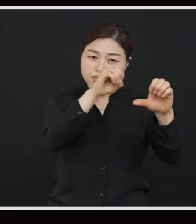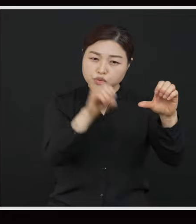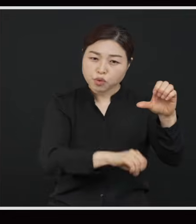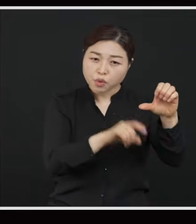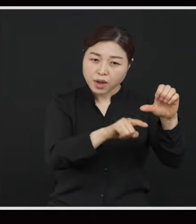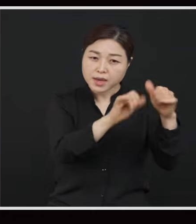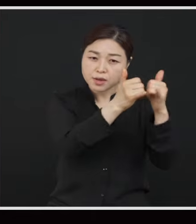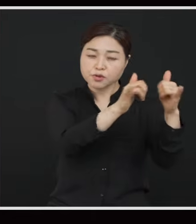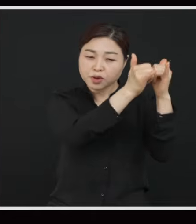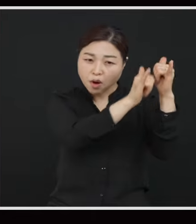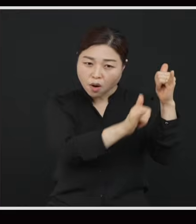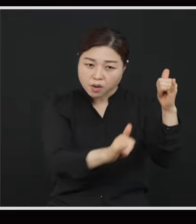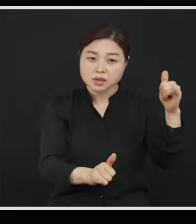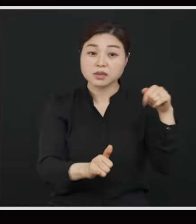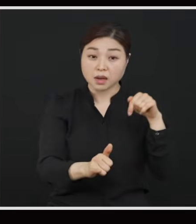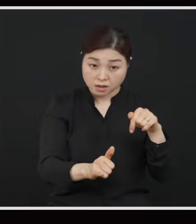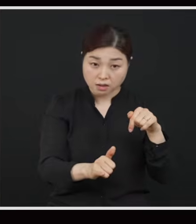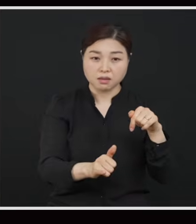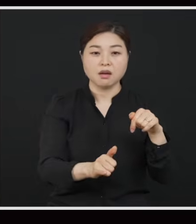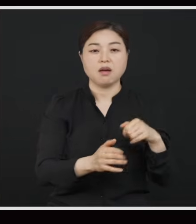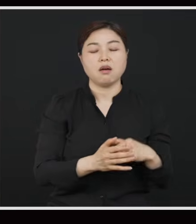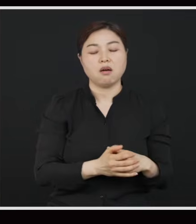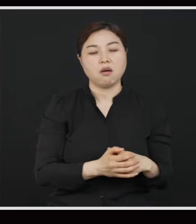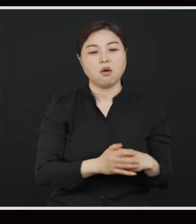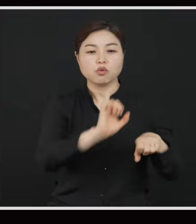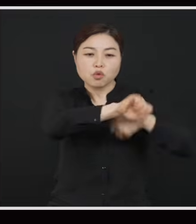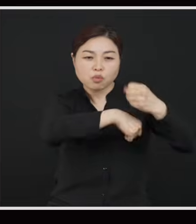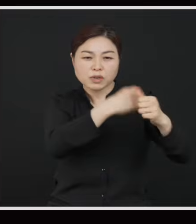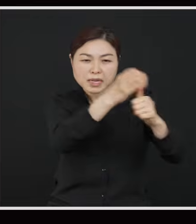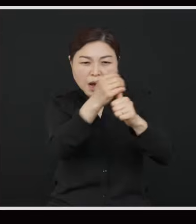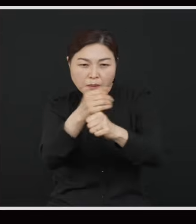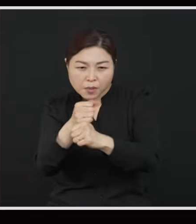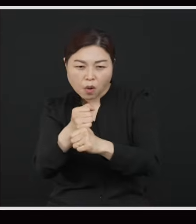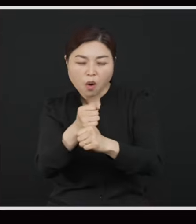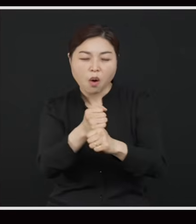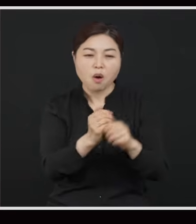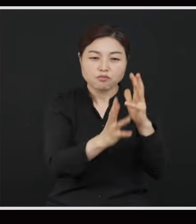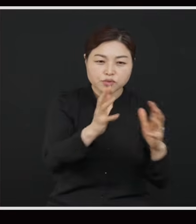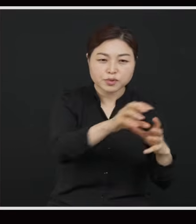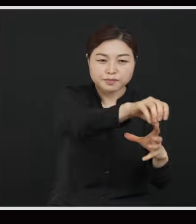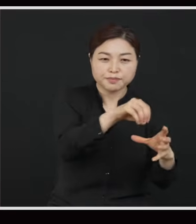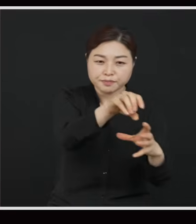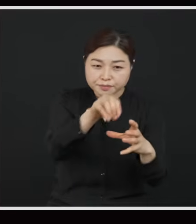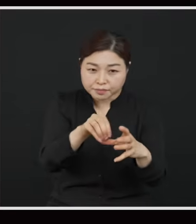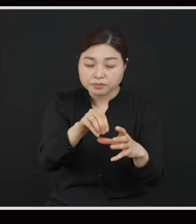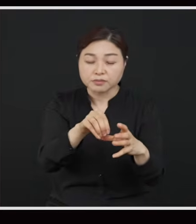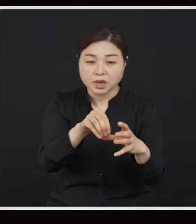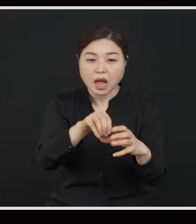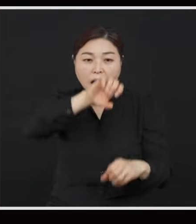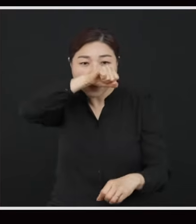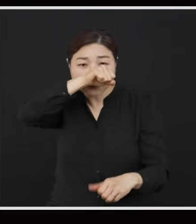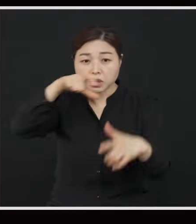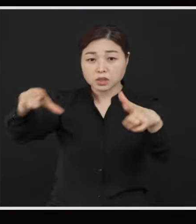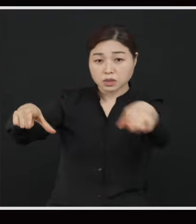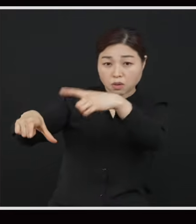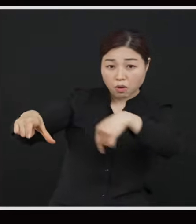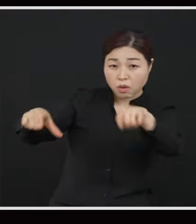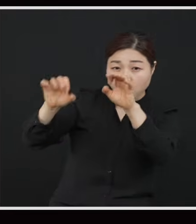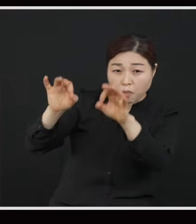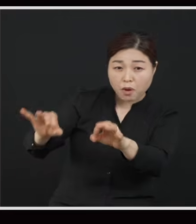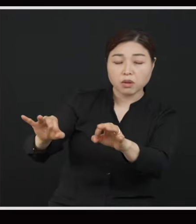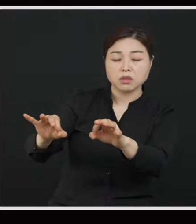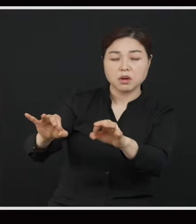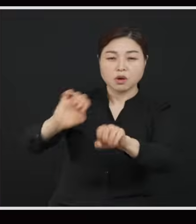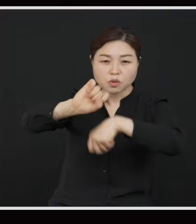95%의 인류 역사 동안 우리 조상들은 수렵과 채집했다는 얘기예요. 근데 아프리카에 아직도 지금 수렵과 채집하는